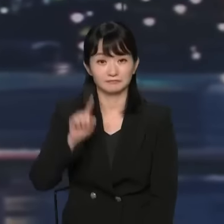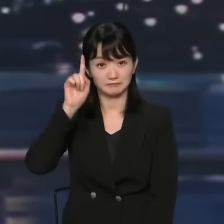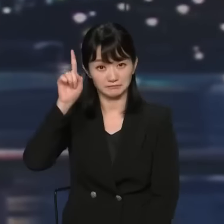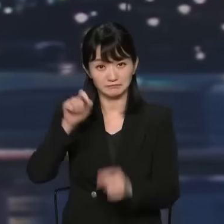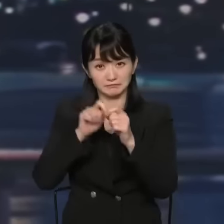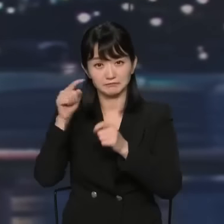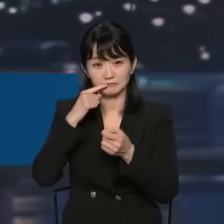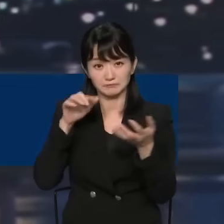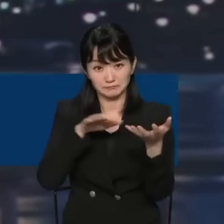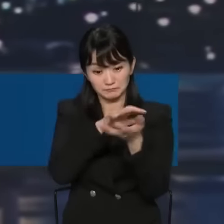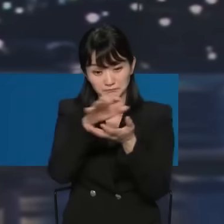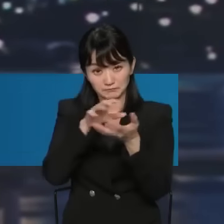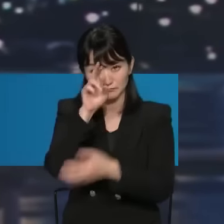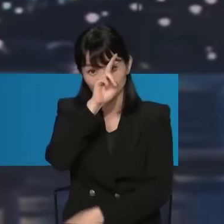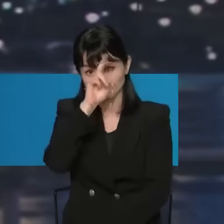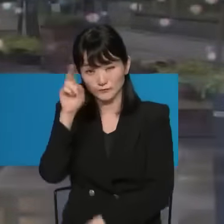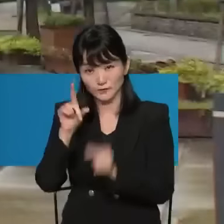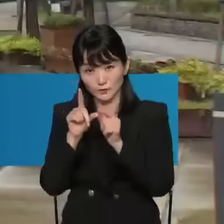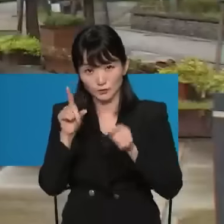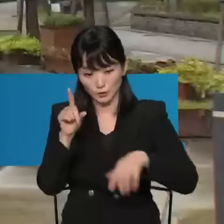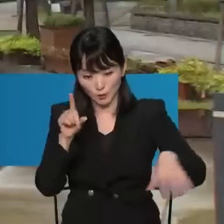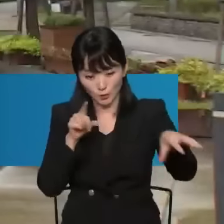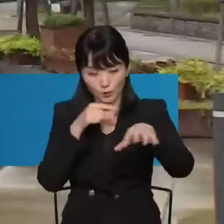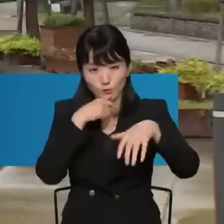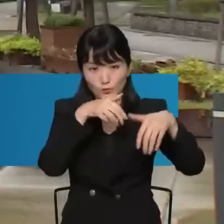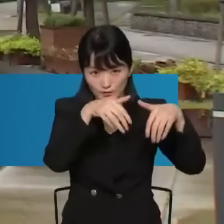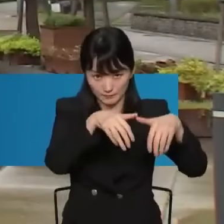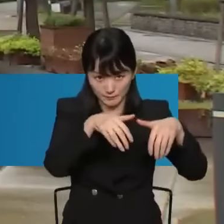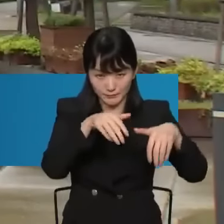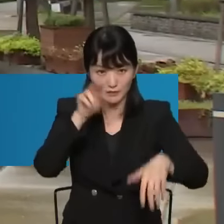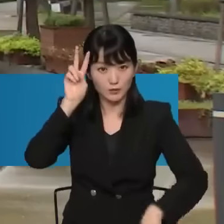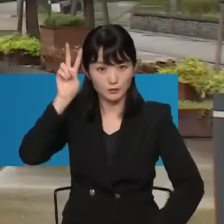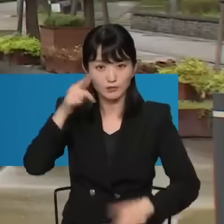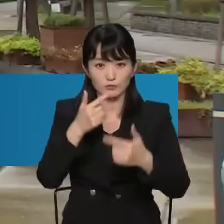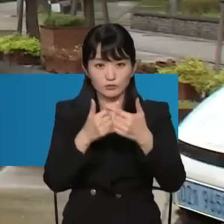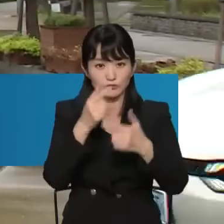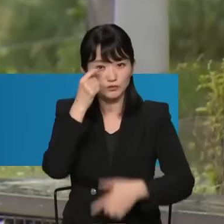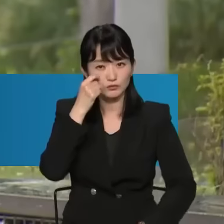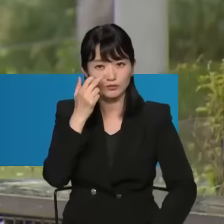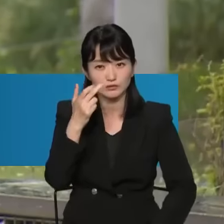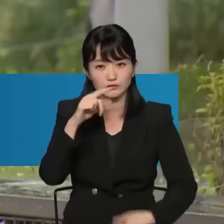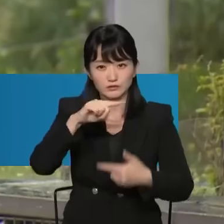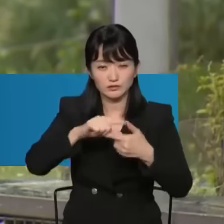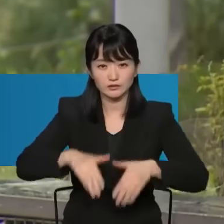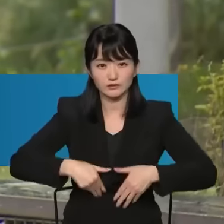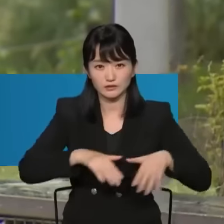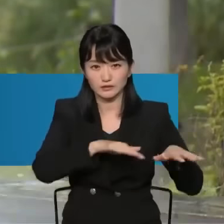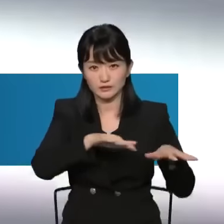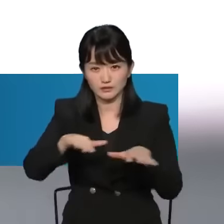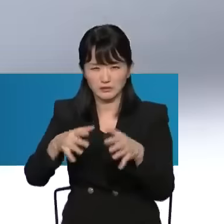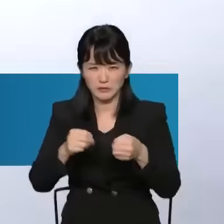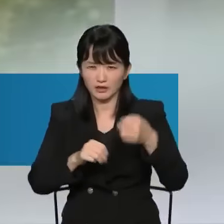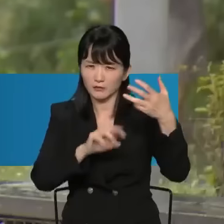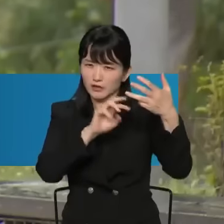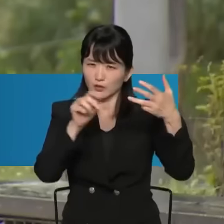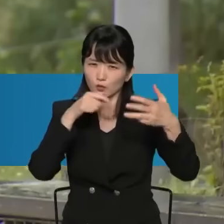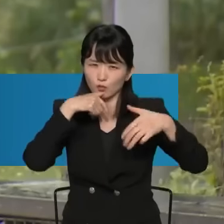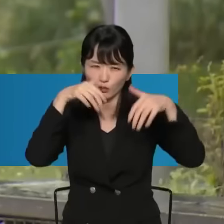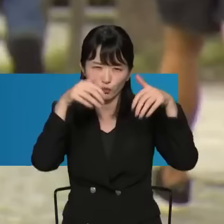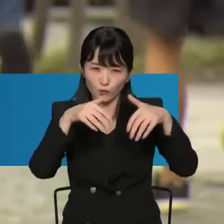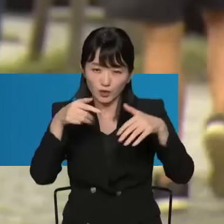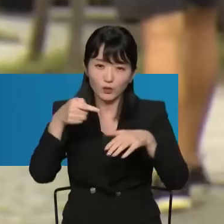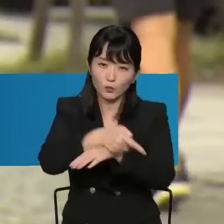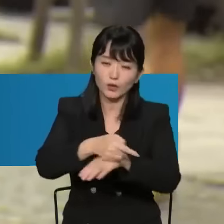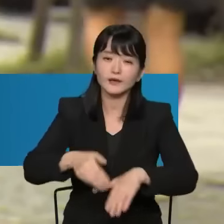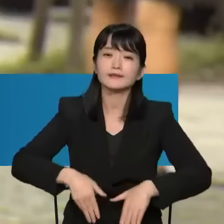내일 대체로 흐린 가운데 오후부터는 일부 지역에 비가 오겠습니다. 모레까지 부산과 울산, 경남 남해안에 많게는 80mm 이상,